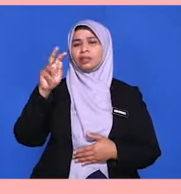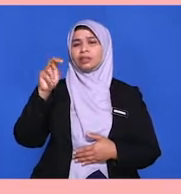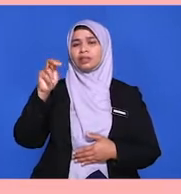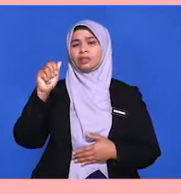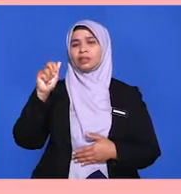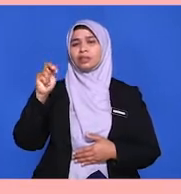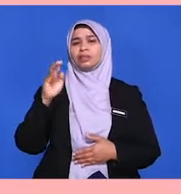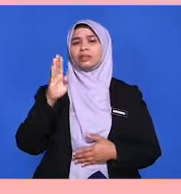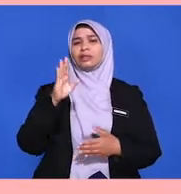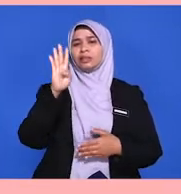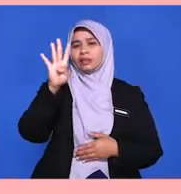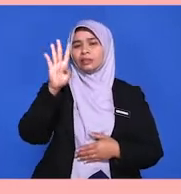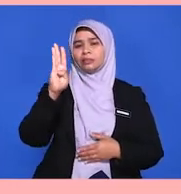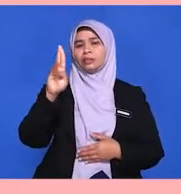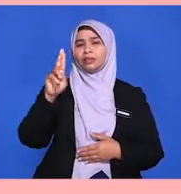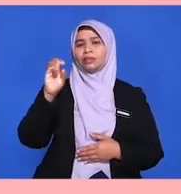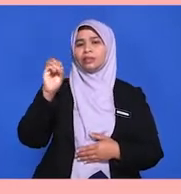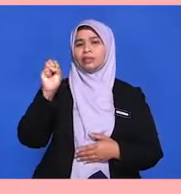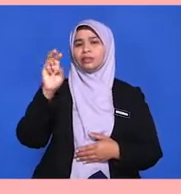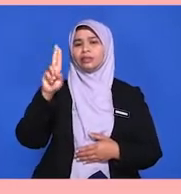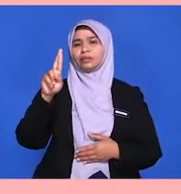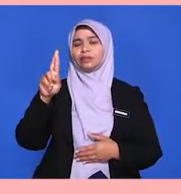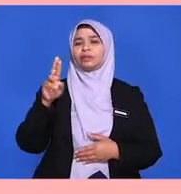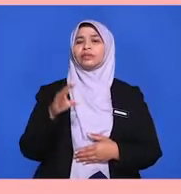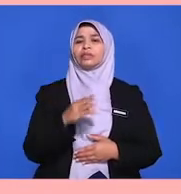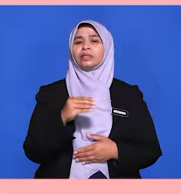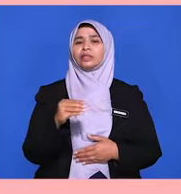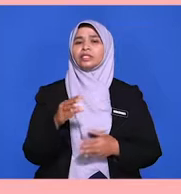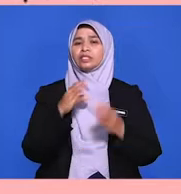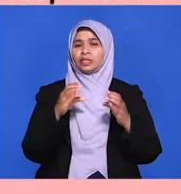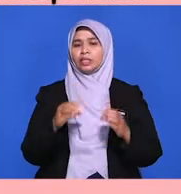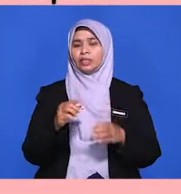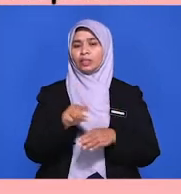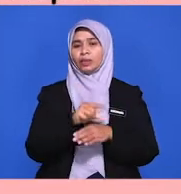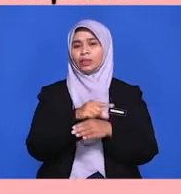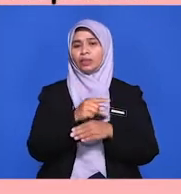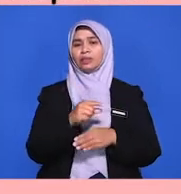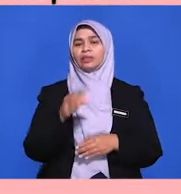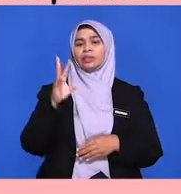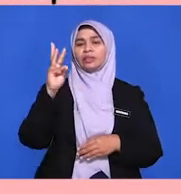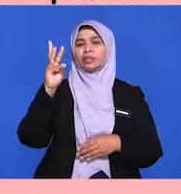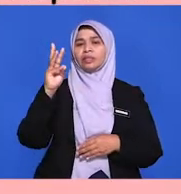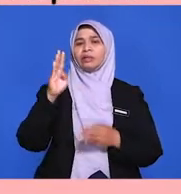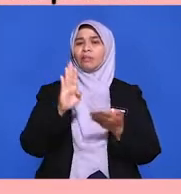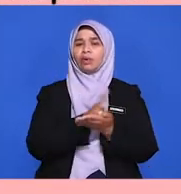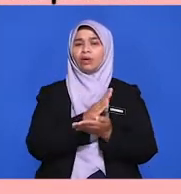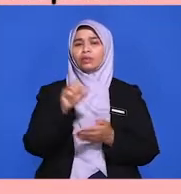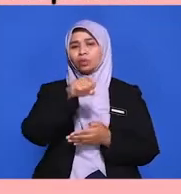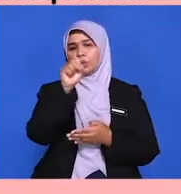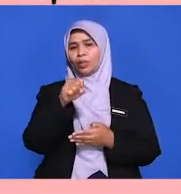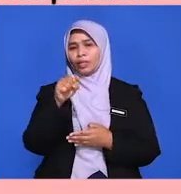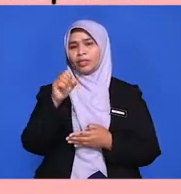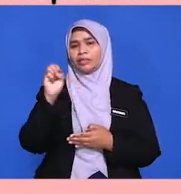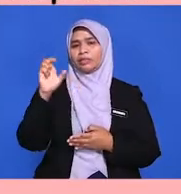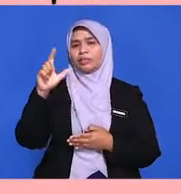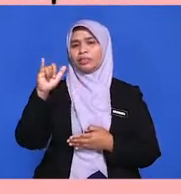brosur; kelima, manual pengguna; dan yang keenam, borang soal selidik dan maklum